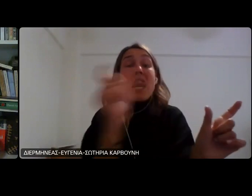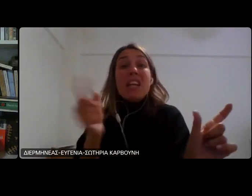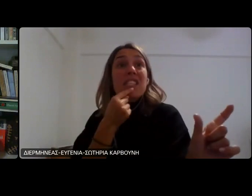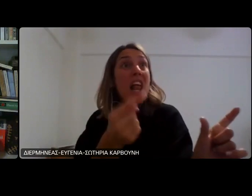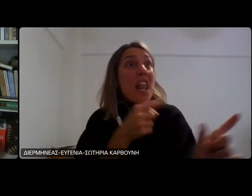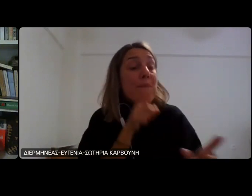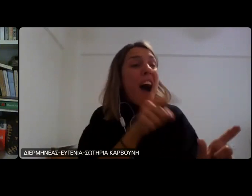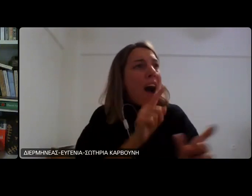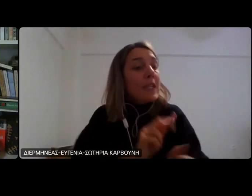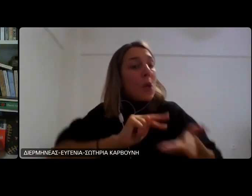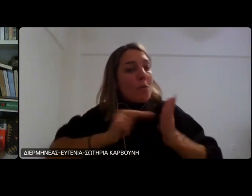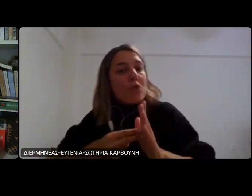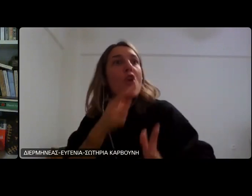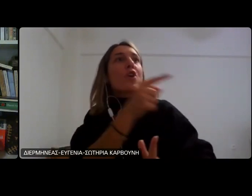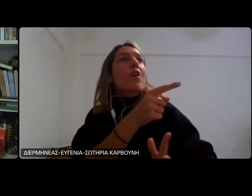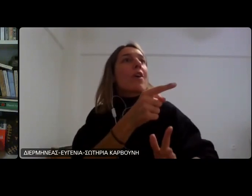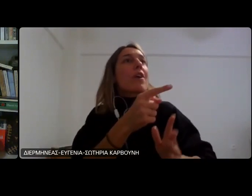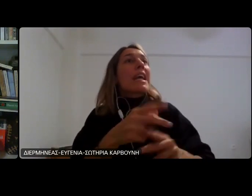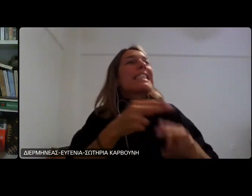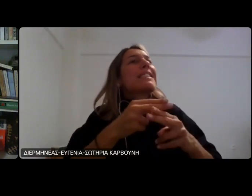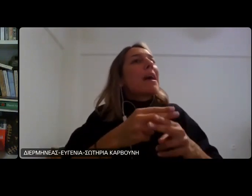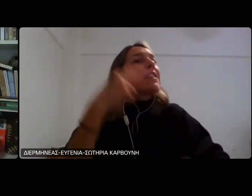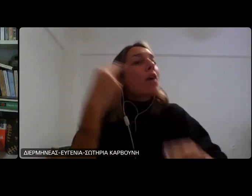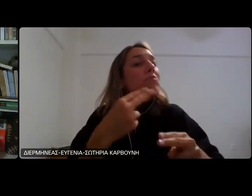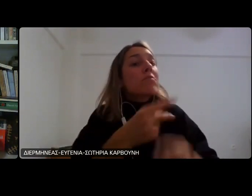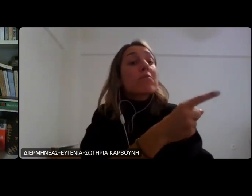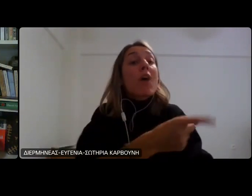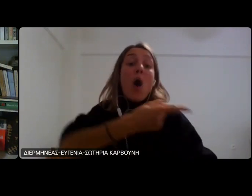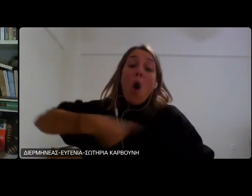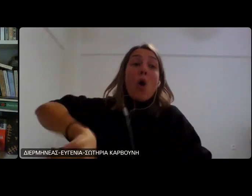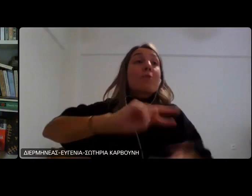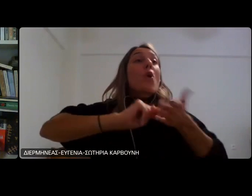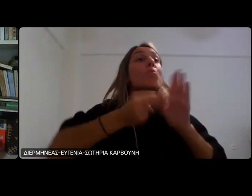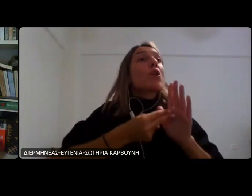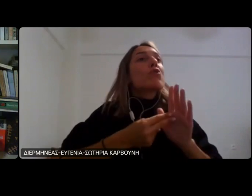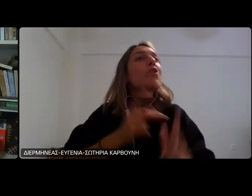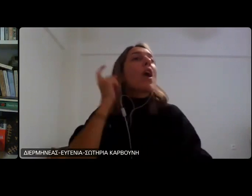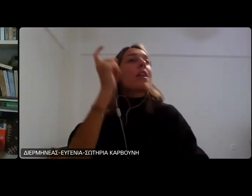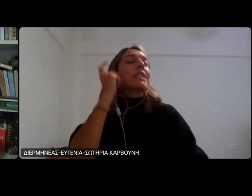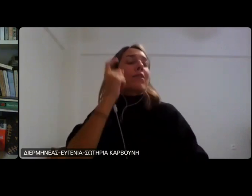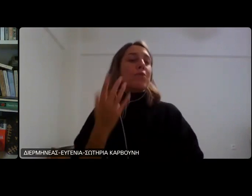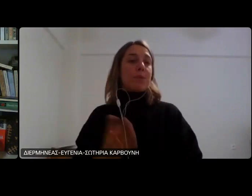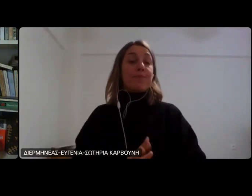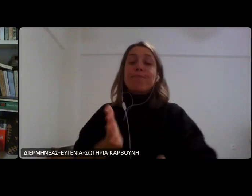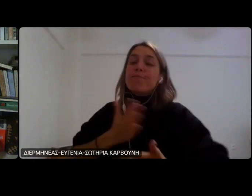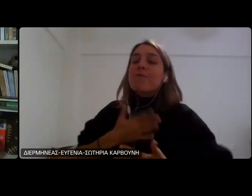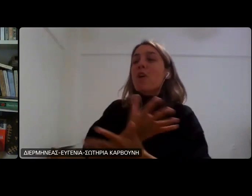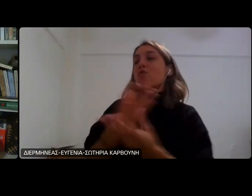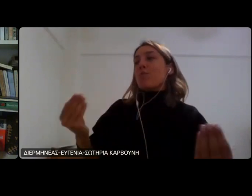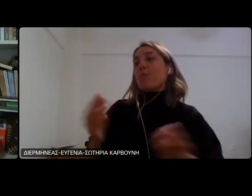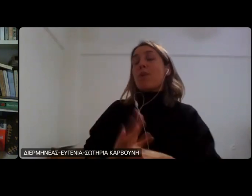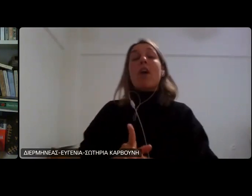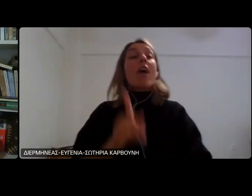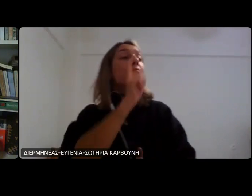τις διαφετέψουμε εμείς, όλες μας, κάποια από εμάς. Σας ευχαριστώ πολύ. Ευχαριστούμε πολύ, κύριο